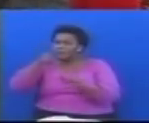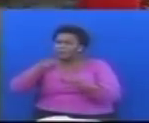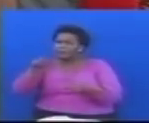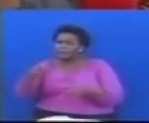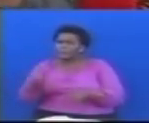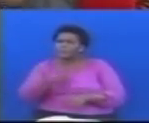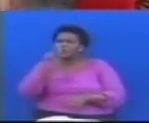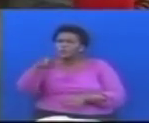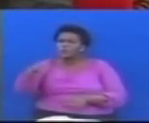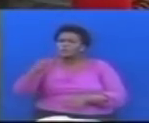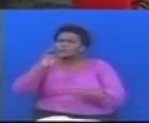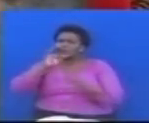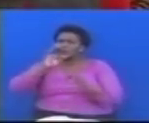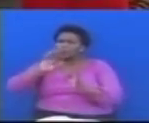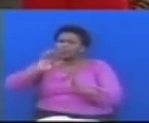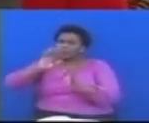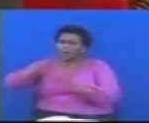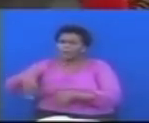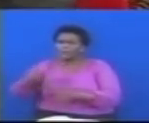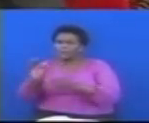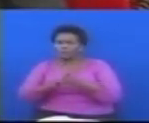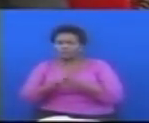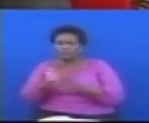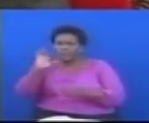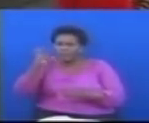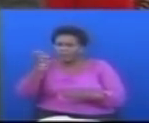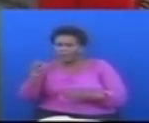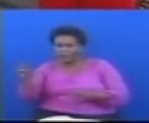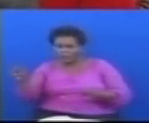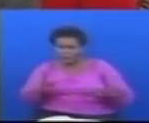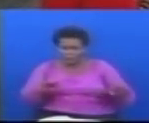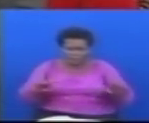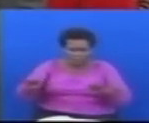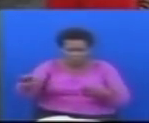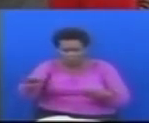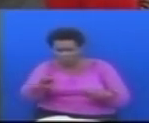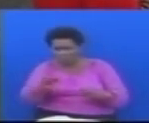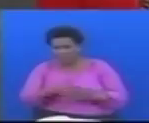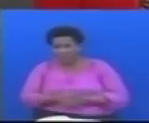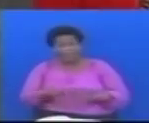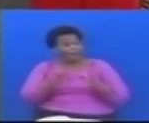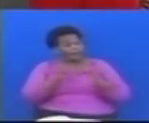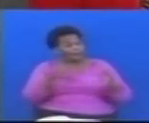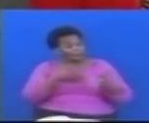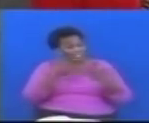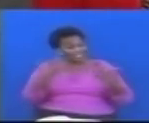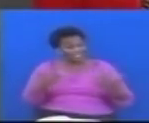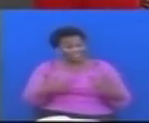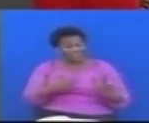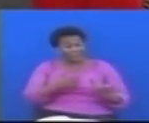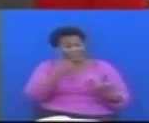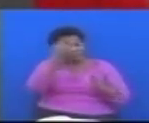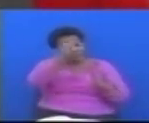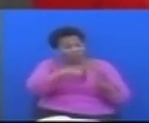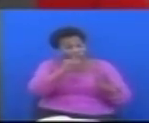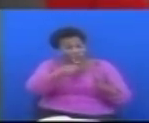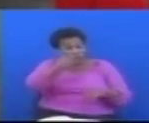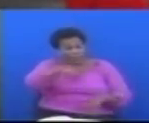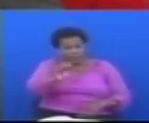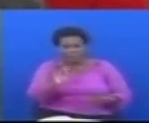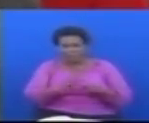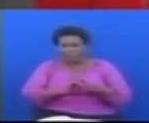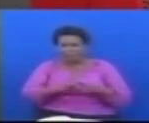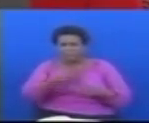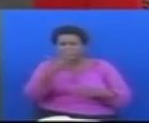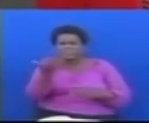ili kuweza sasa kutumia gesi ambayo inapatikana maeneo ya Mtwara. Lakini mpaka sasa hivi hata Mtwara kwenyewe matumizi ya gesi si makubwa